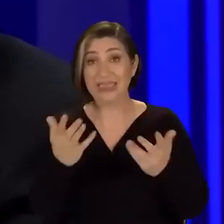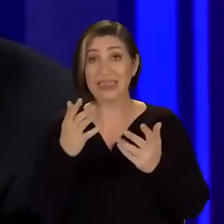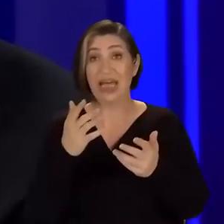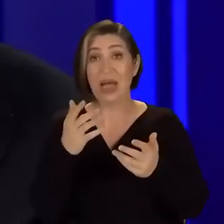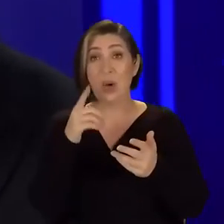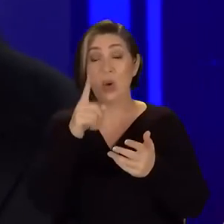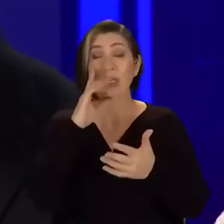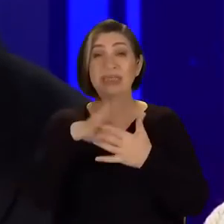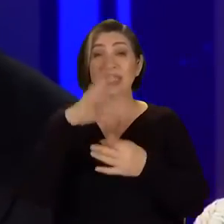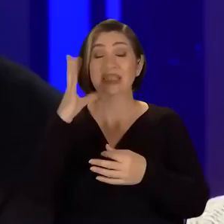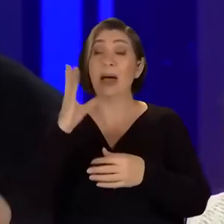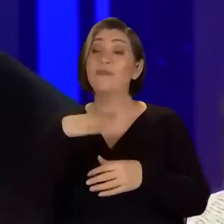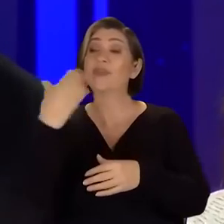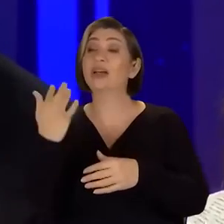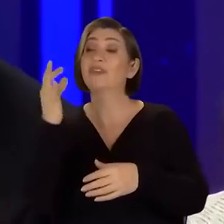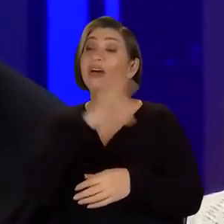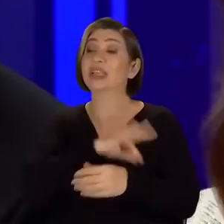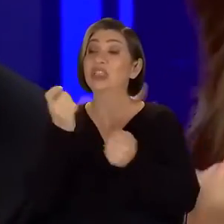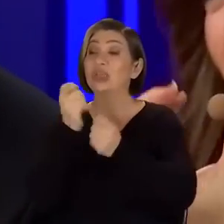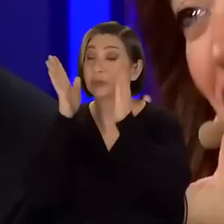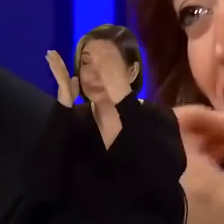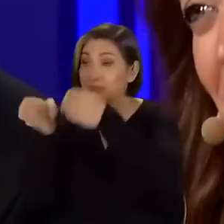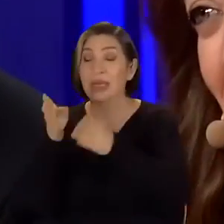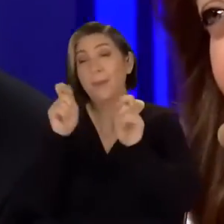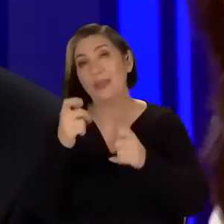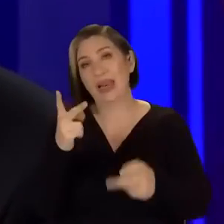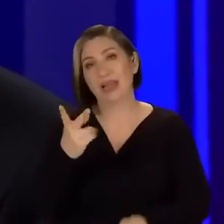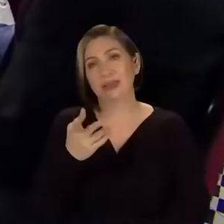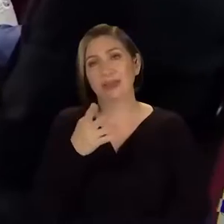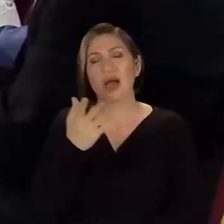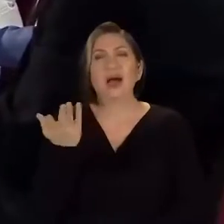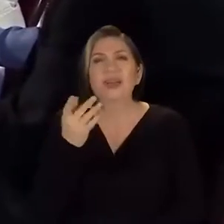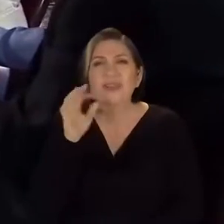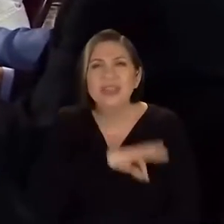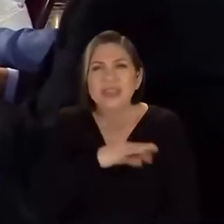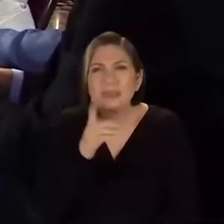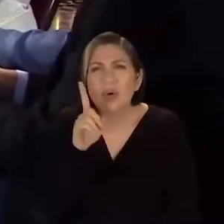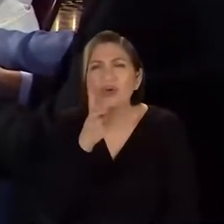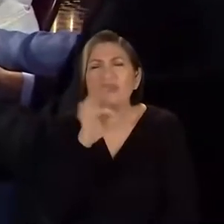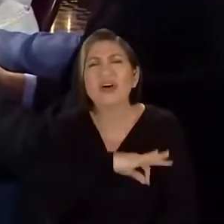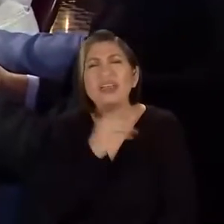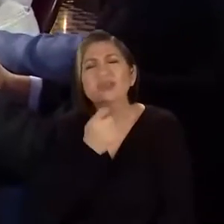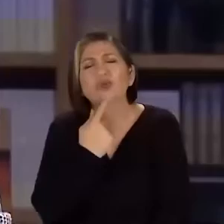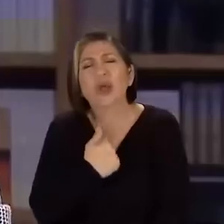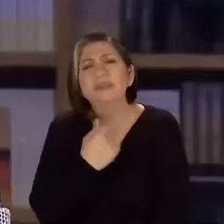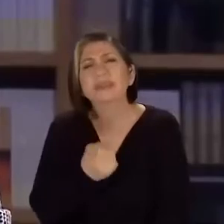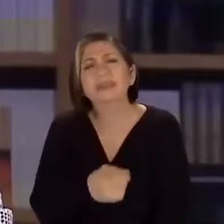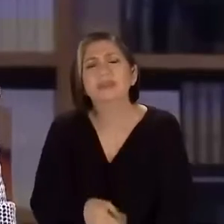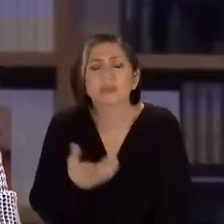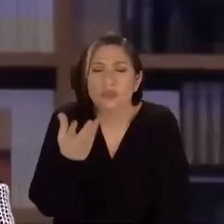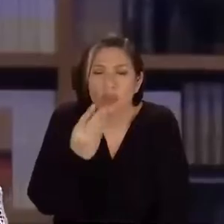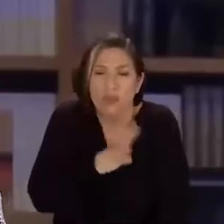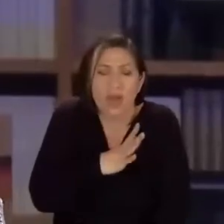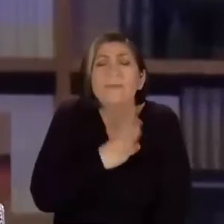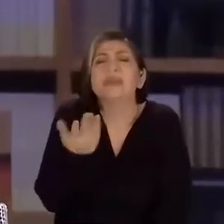o insanlar çok daha başka faydalı işlere ama kanalize edilebilir. Ama adaleti hissedebildiniz mi? Pardon, bana faydalı bir iş söyle. Ya bir sürü